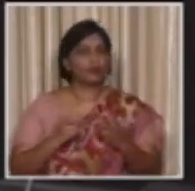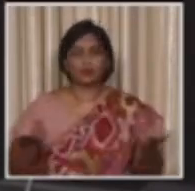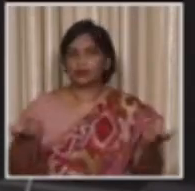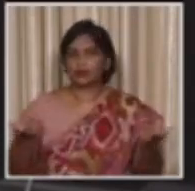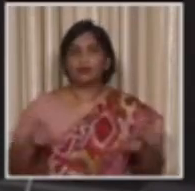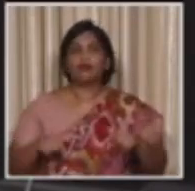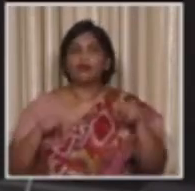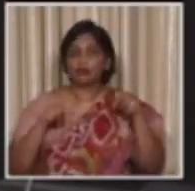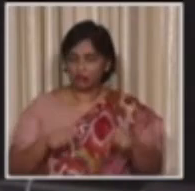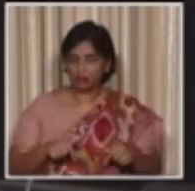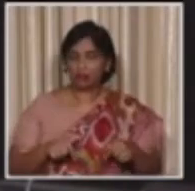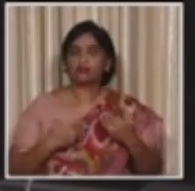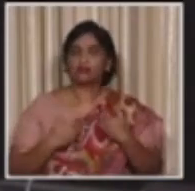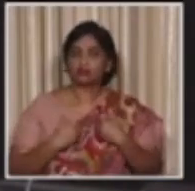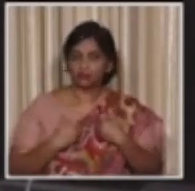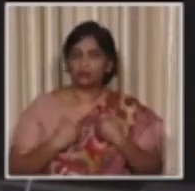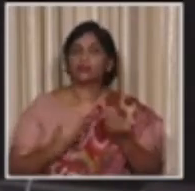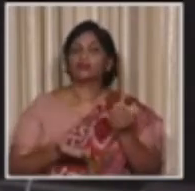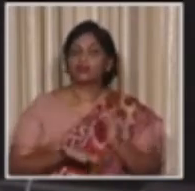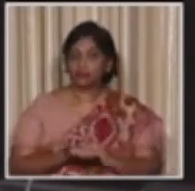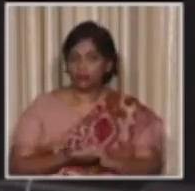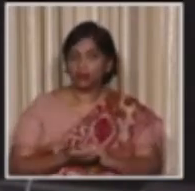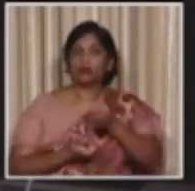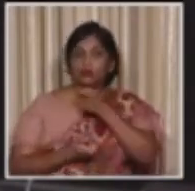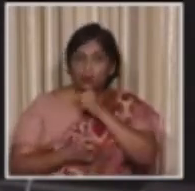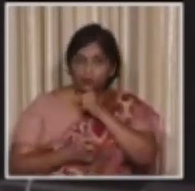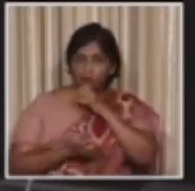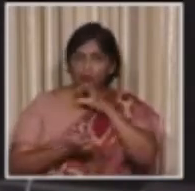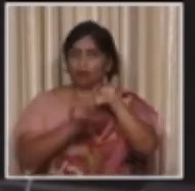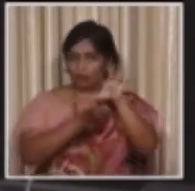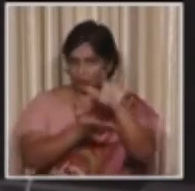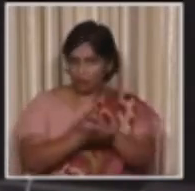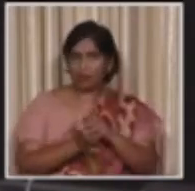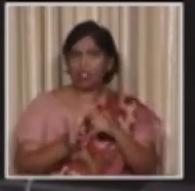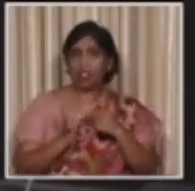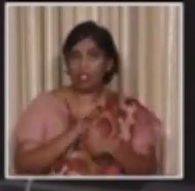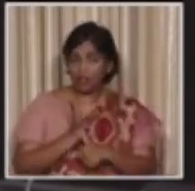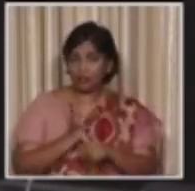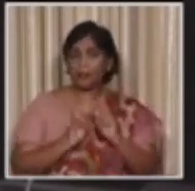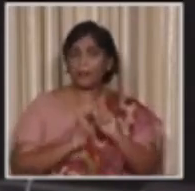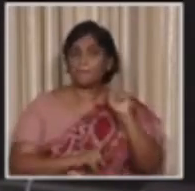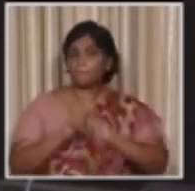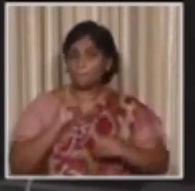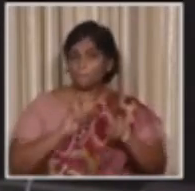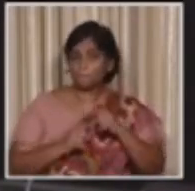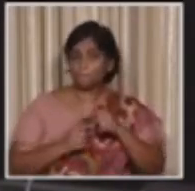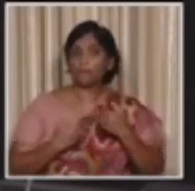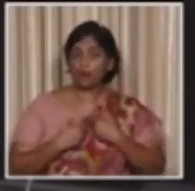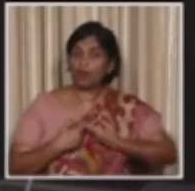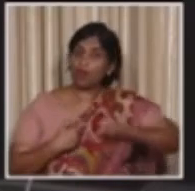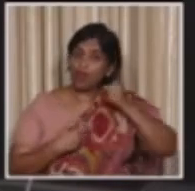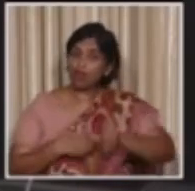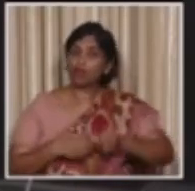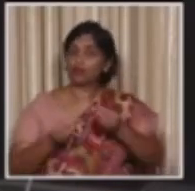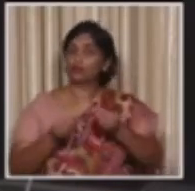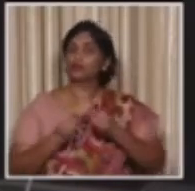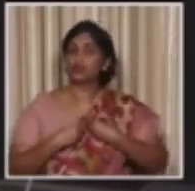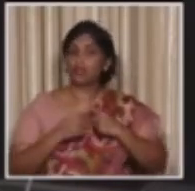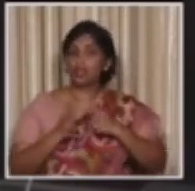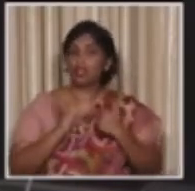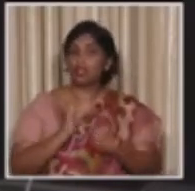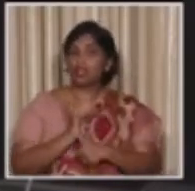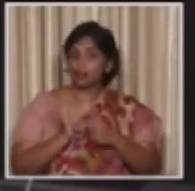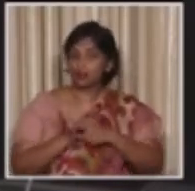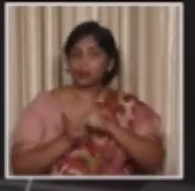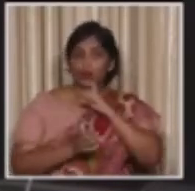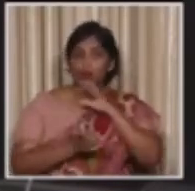අද වෙනකොට අපි තවදුරටත් මේ නඩු දමනවාද මේ පනතයට පාර්ලිමේන්තුව අපිට අනුමත කරලා දීපු පනත යටතේ